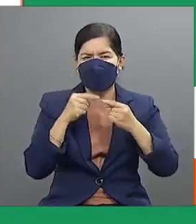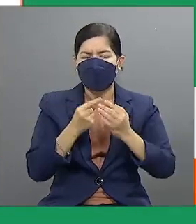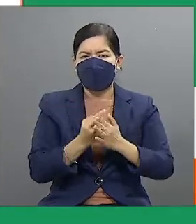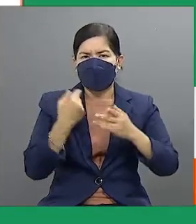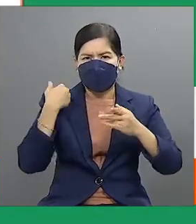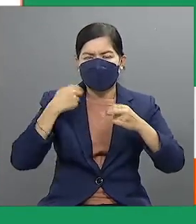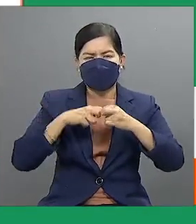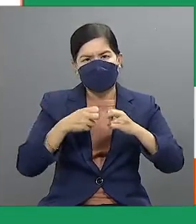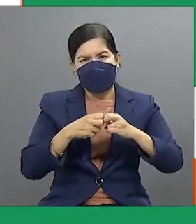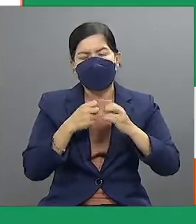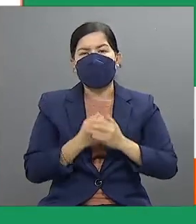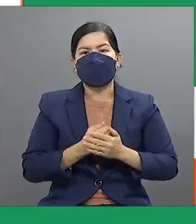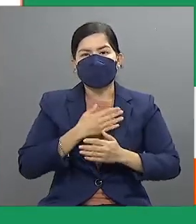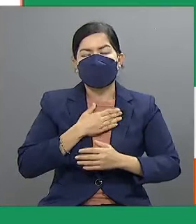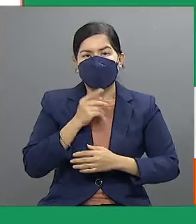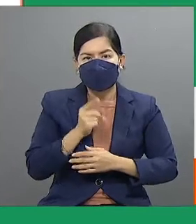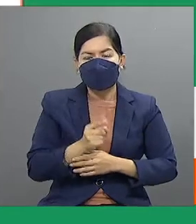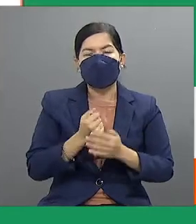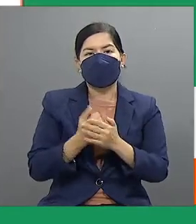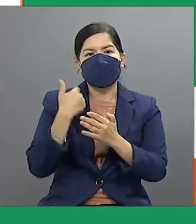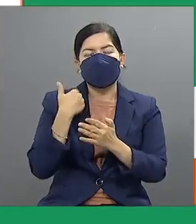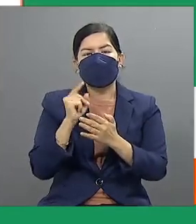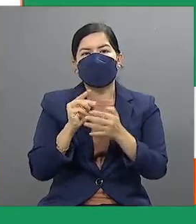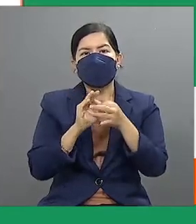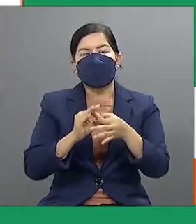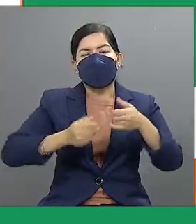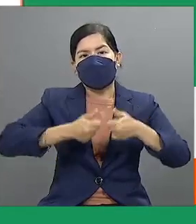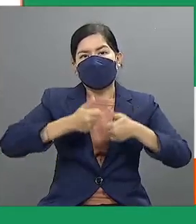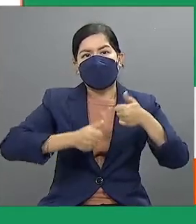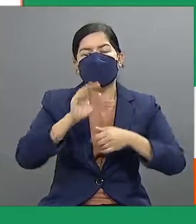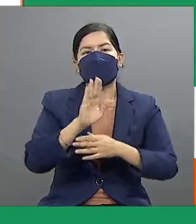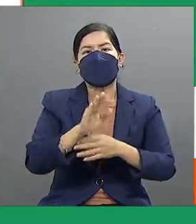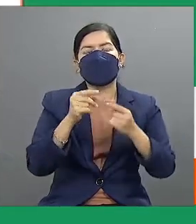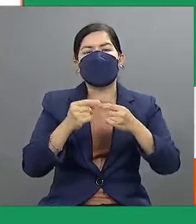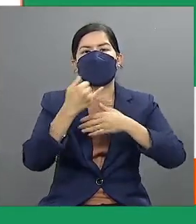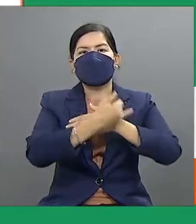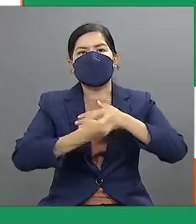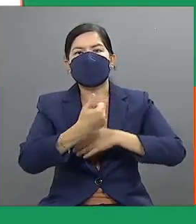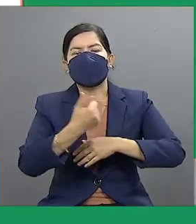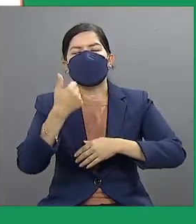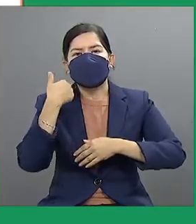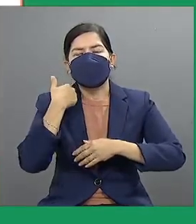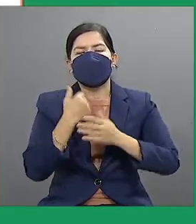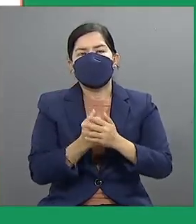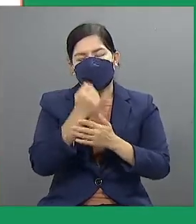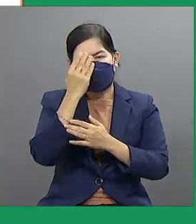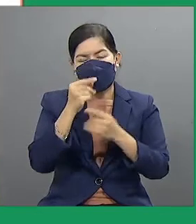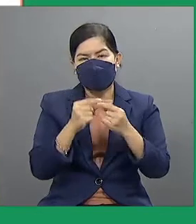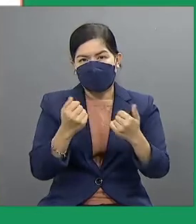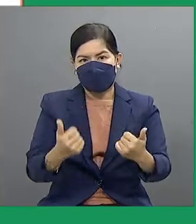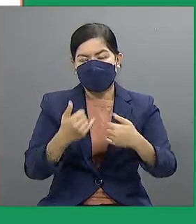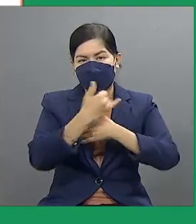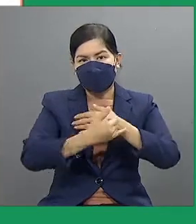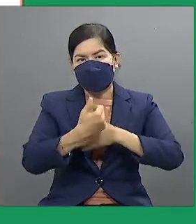ก็ยังต้องมีการแข่งขันกับประเทศอื่นๆที่เขาก็คงพยายามที่จะดึงดูดนักท่องเที่ยวไปประเทศเขานะค